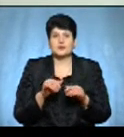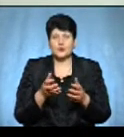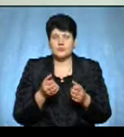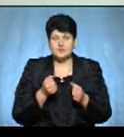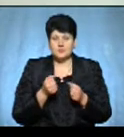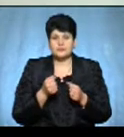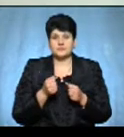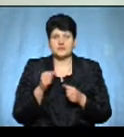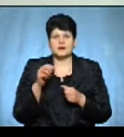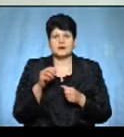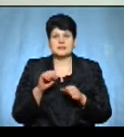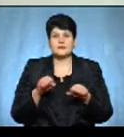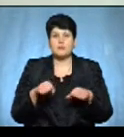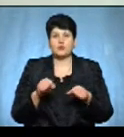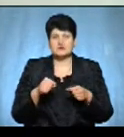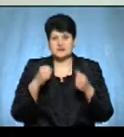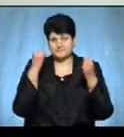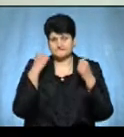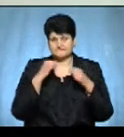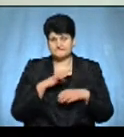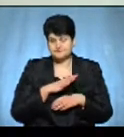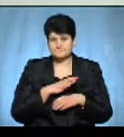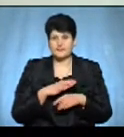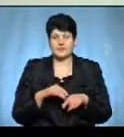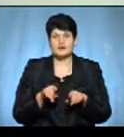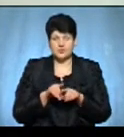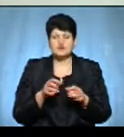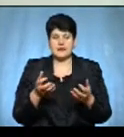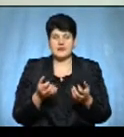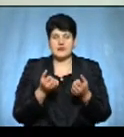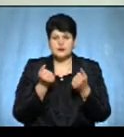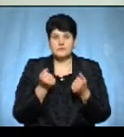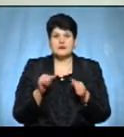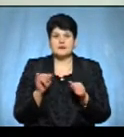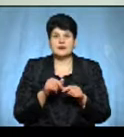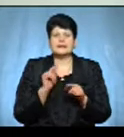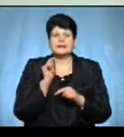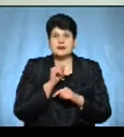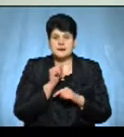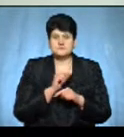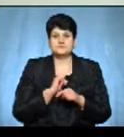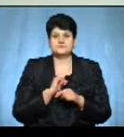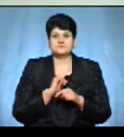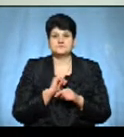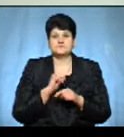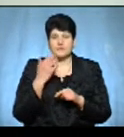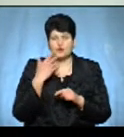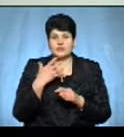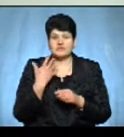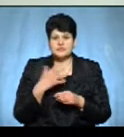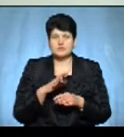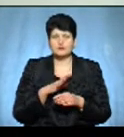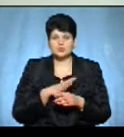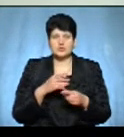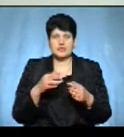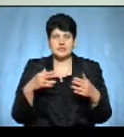беру, мотоциклетний. Ось, який, зокрема, також рятував. І вже безпосередньо там, коли вже